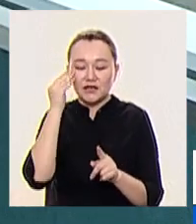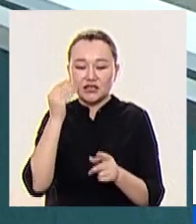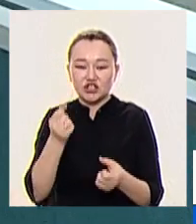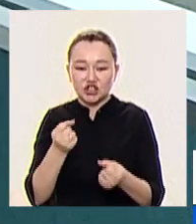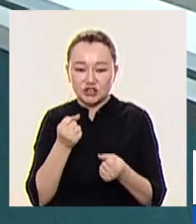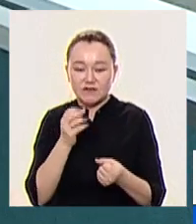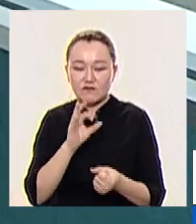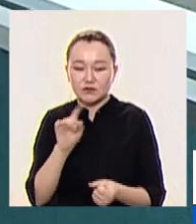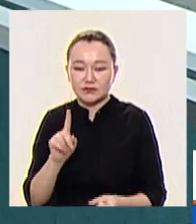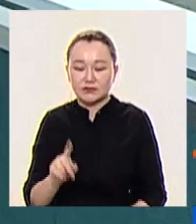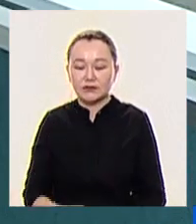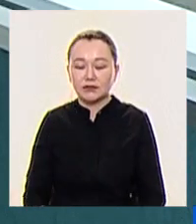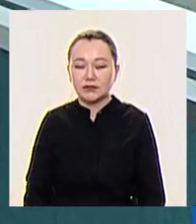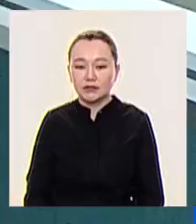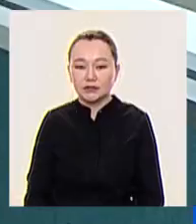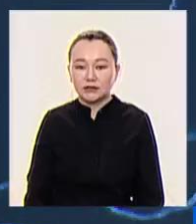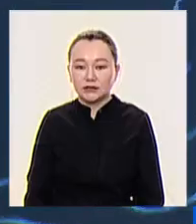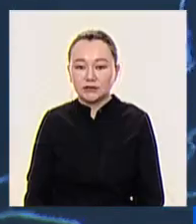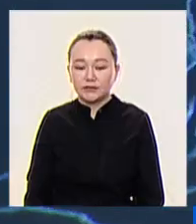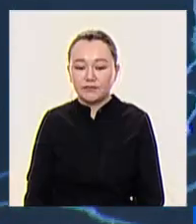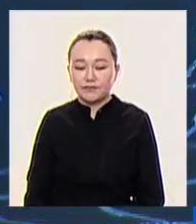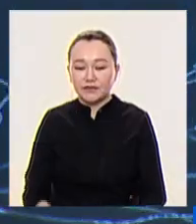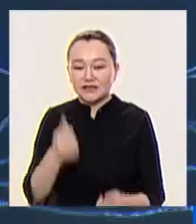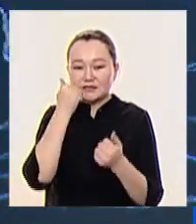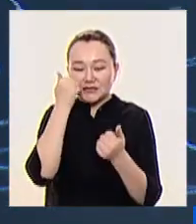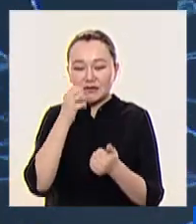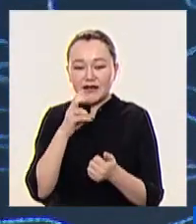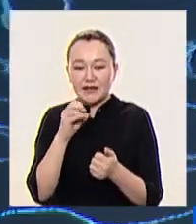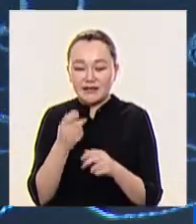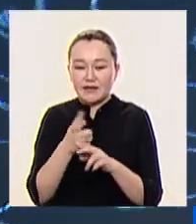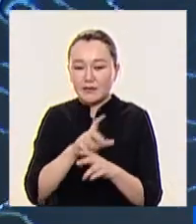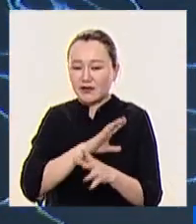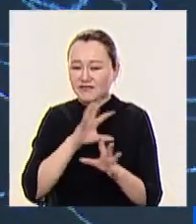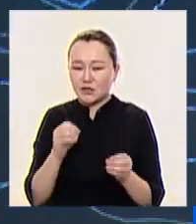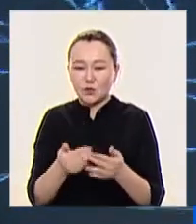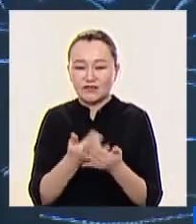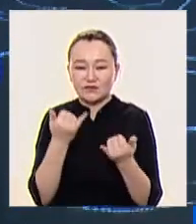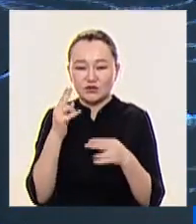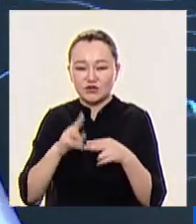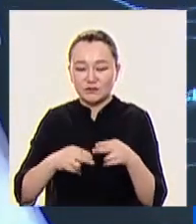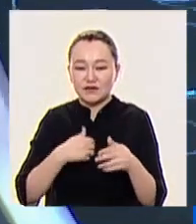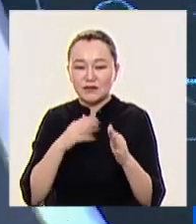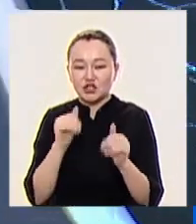и ВОЗ. Оскар. Спасибо, Елена. Это были все новости на сегодня. Мы